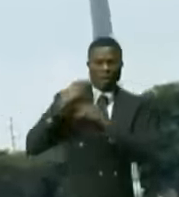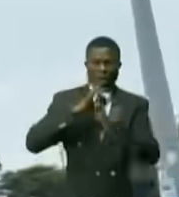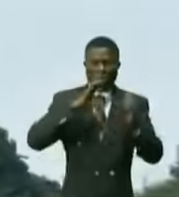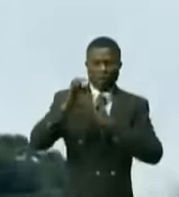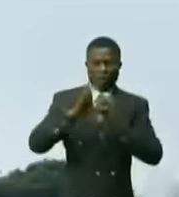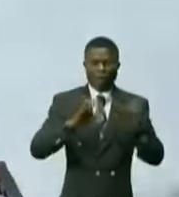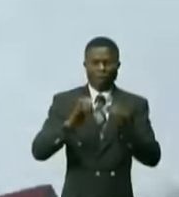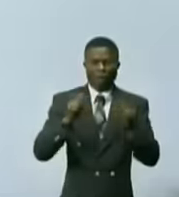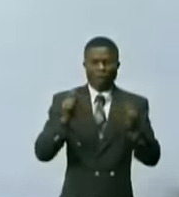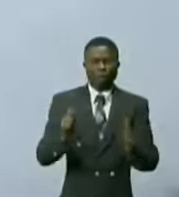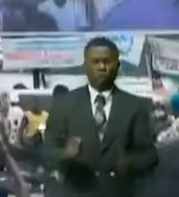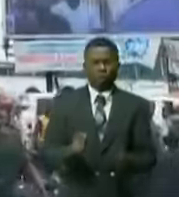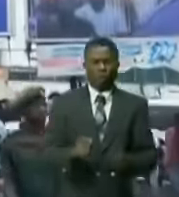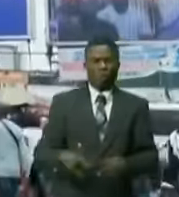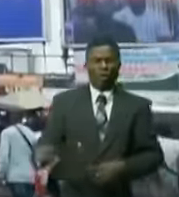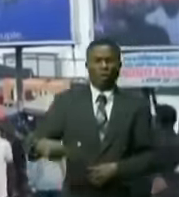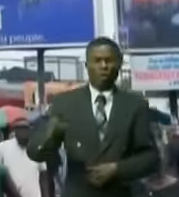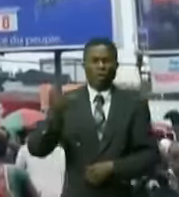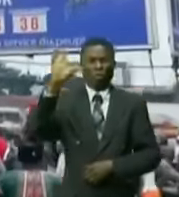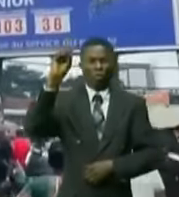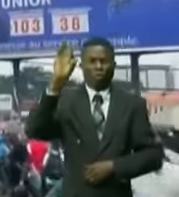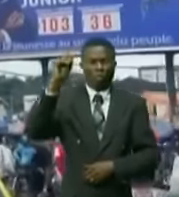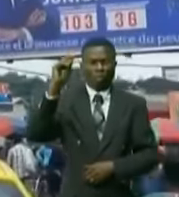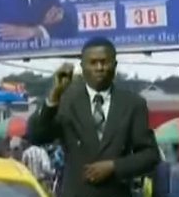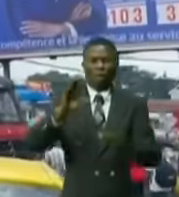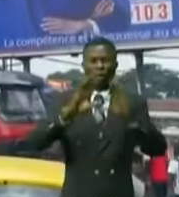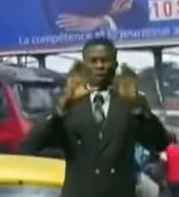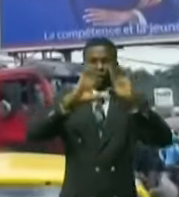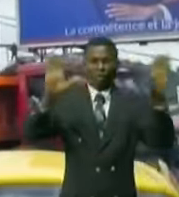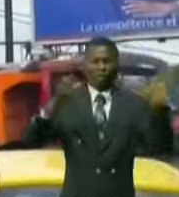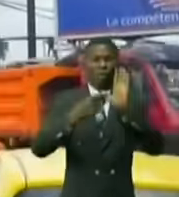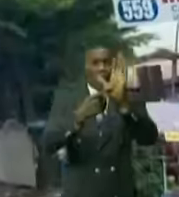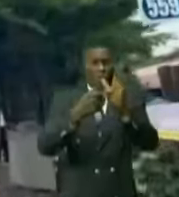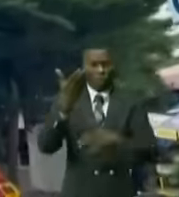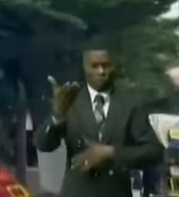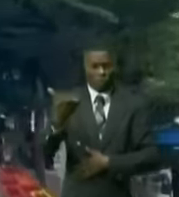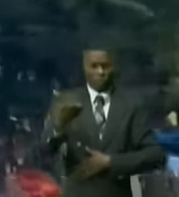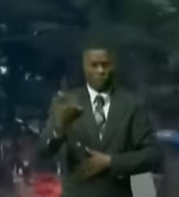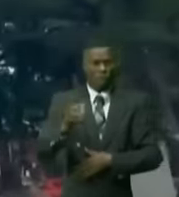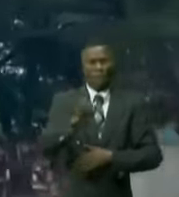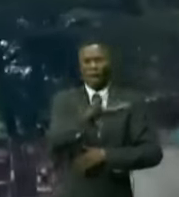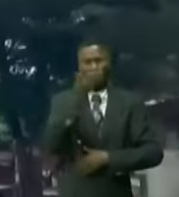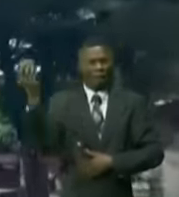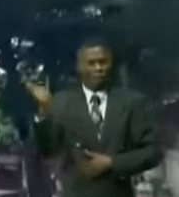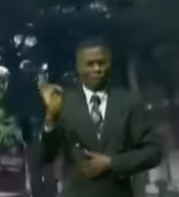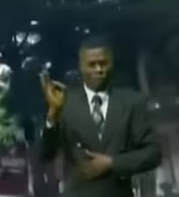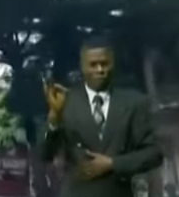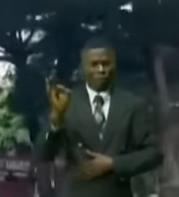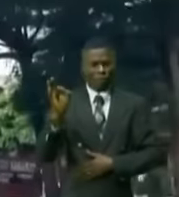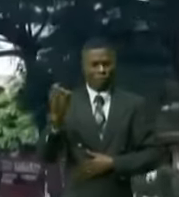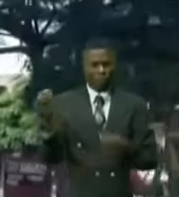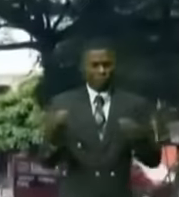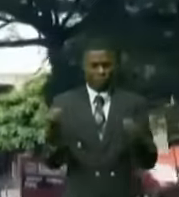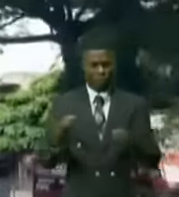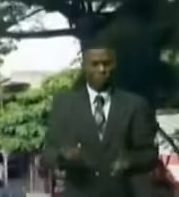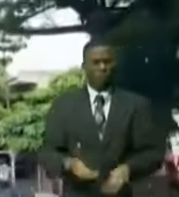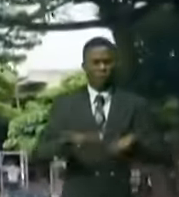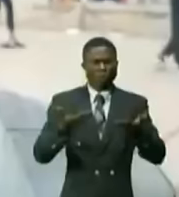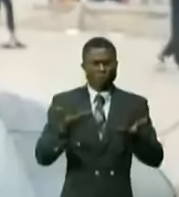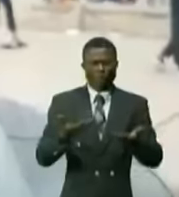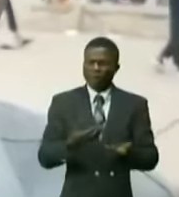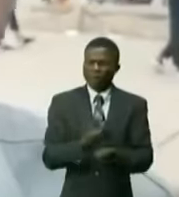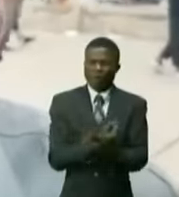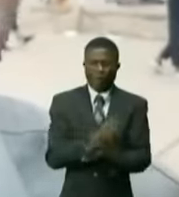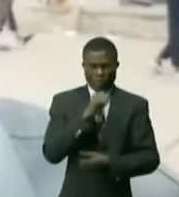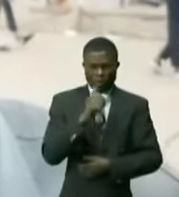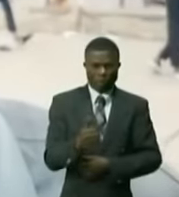et médias. Au rond-point magasin, les affiches sont encore visibles. Sur cette avenue, la hauteur sauve peut-être certaines.